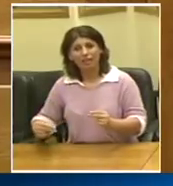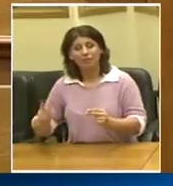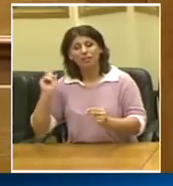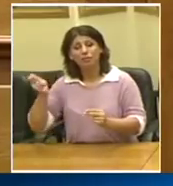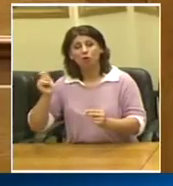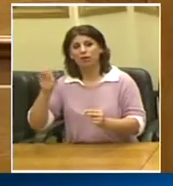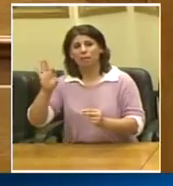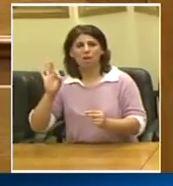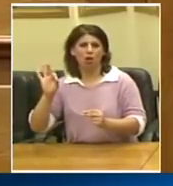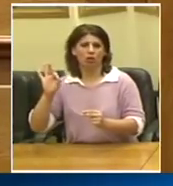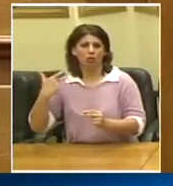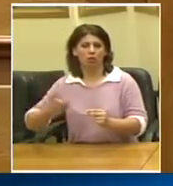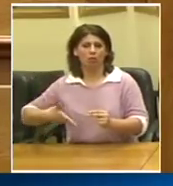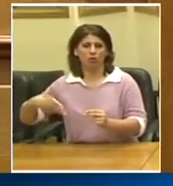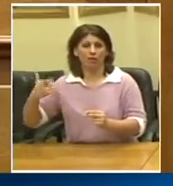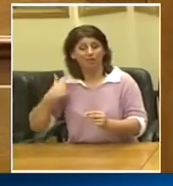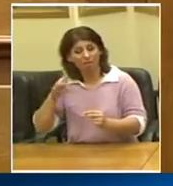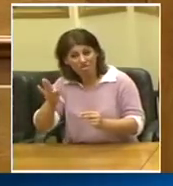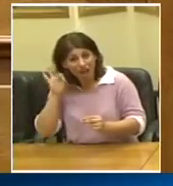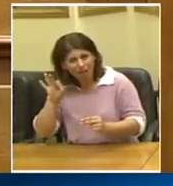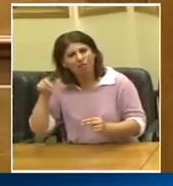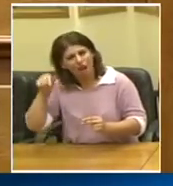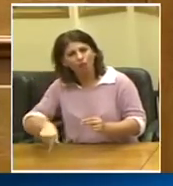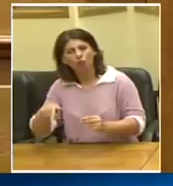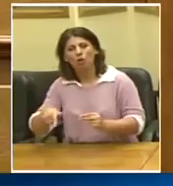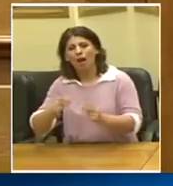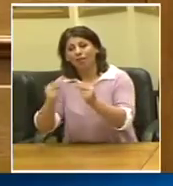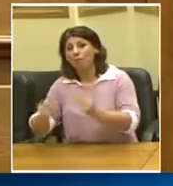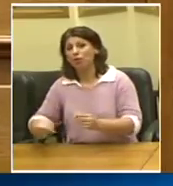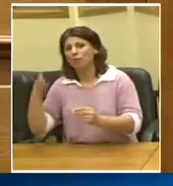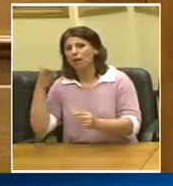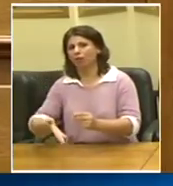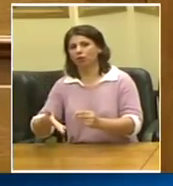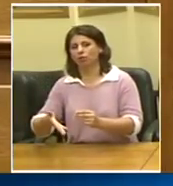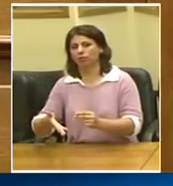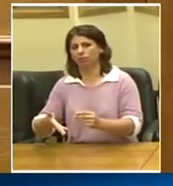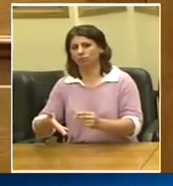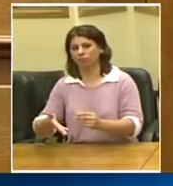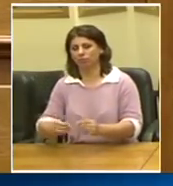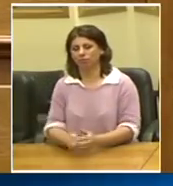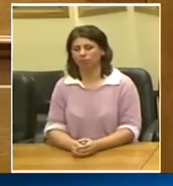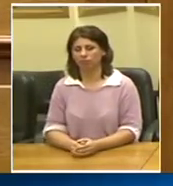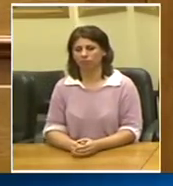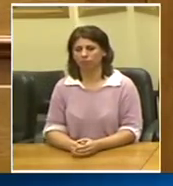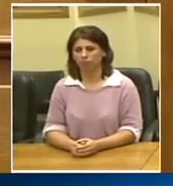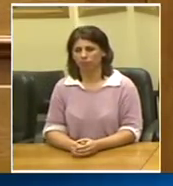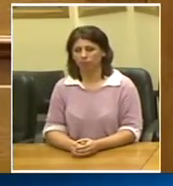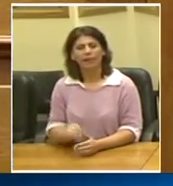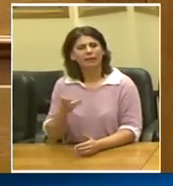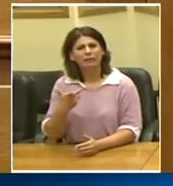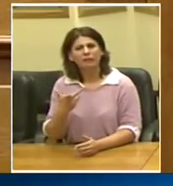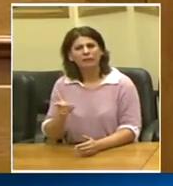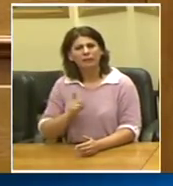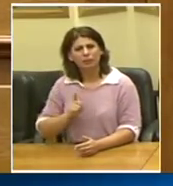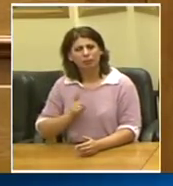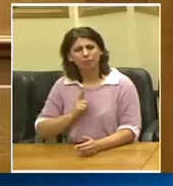Μητσοτάκη. Η πιο επικίνδυνη μάλιστα συνέπεια. Διότι τι αλήθεια περιμένει κανείς να ακούσει από το Χρυσαυγή